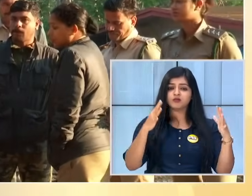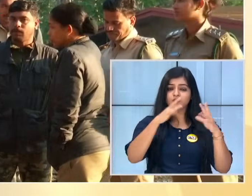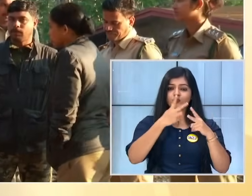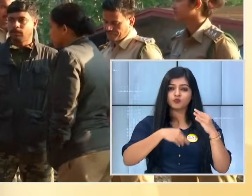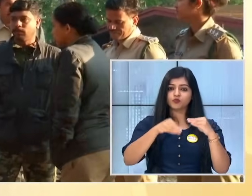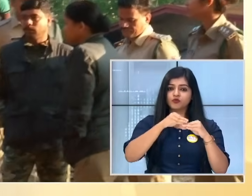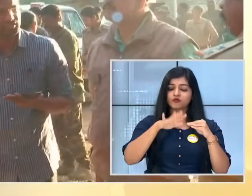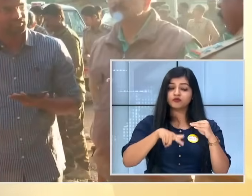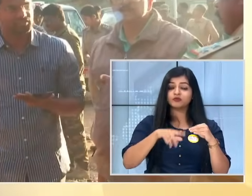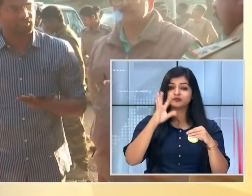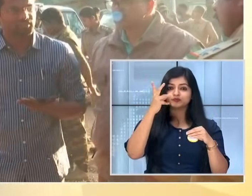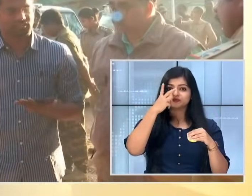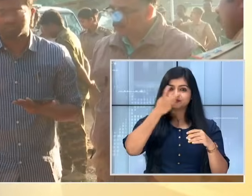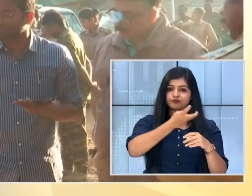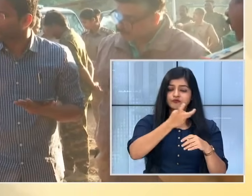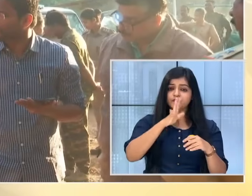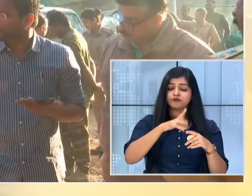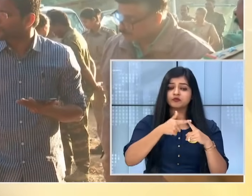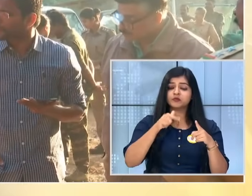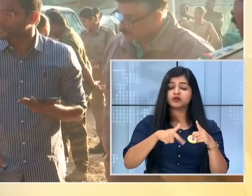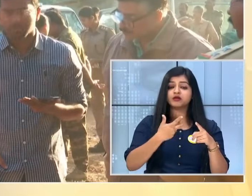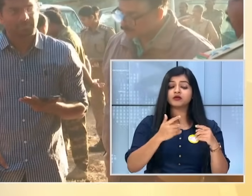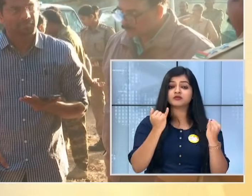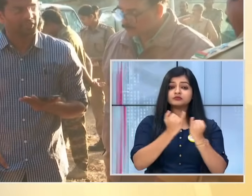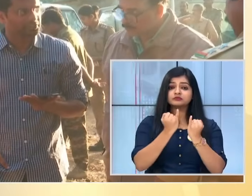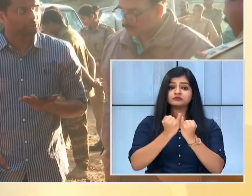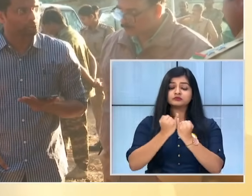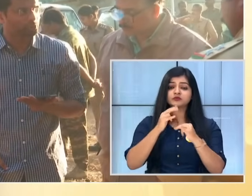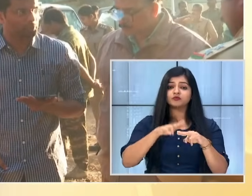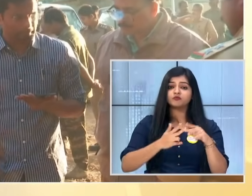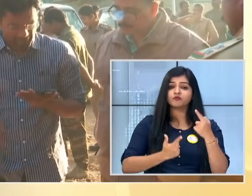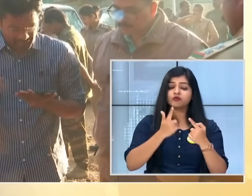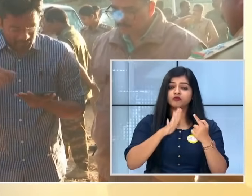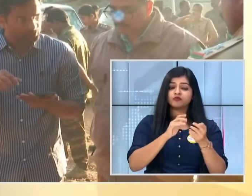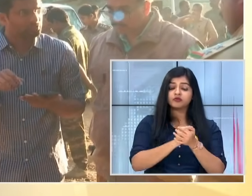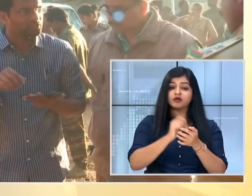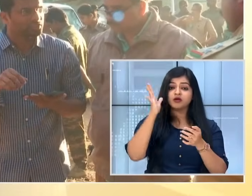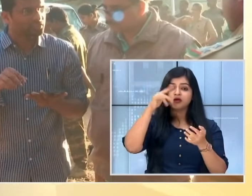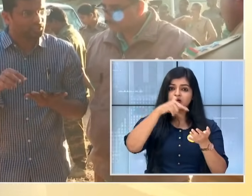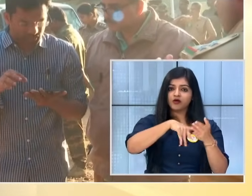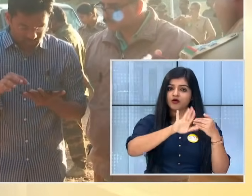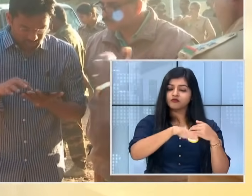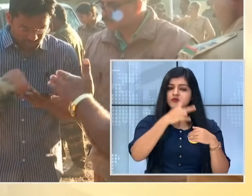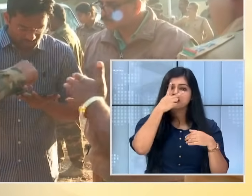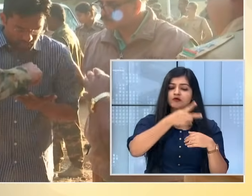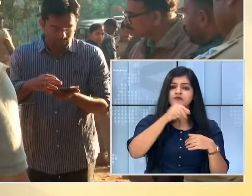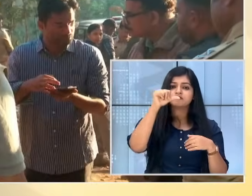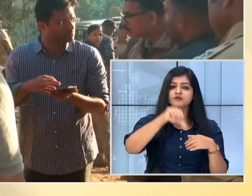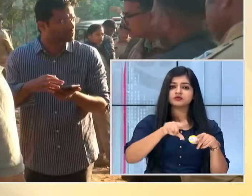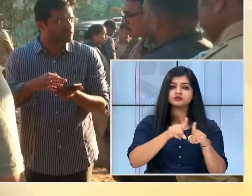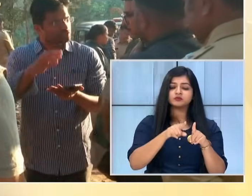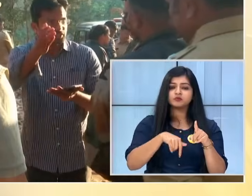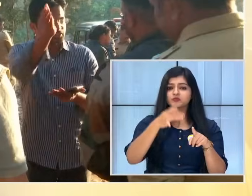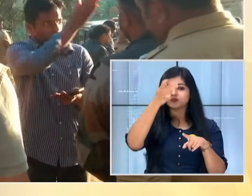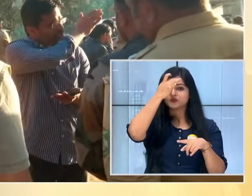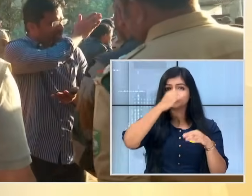തന്നെ ഡ്രോൺ വഴി നിരീക്ഷണം നടത്തുമ്പോൾ ഇടതൂർന്ന വനമേഖലയാണ്. സ്വാഭാവികമായും യാന നിൽക്കുന്നത് കാണാൻ കഴിയാത്ത ഒരവസ്ഥയാണ് നിലവിലുള്ളത്.